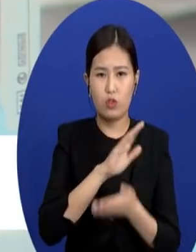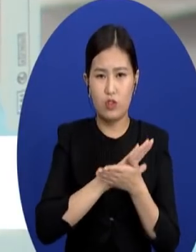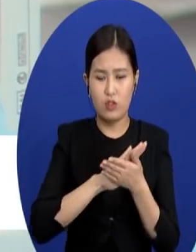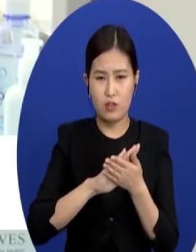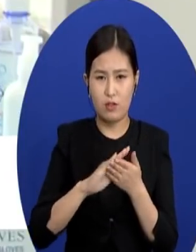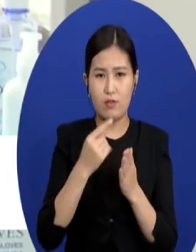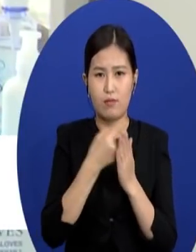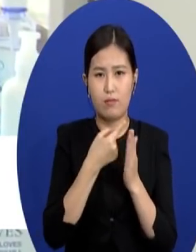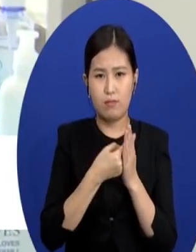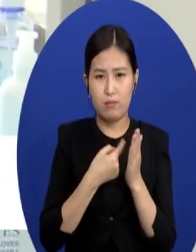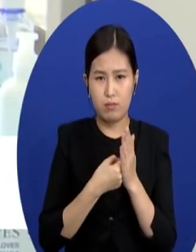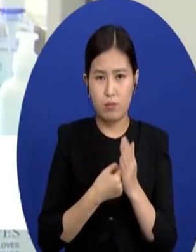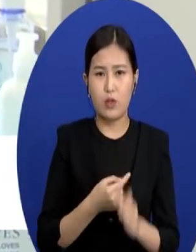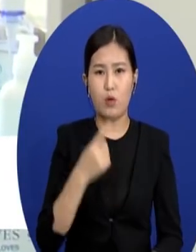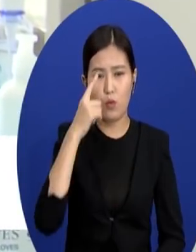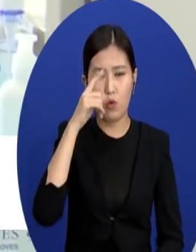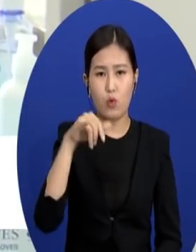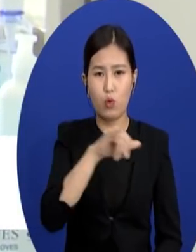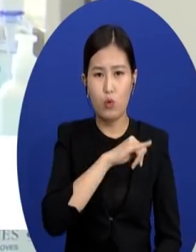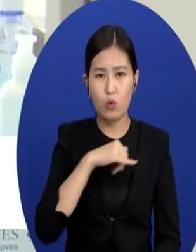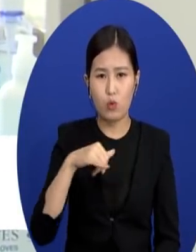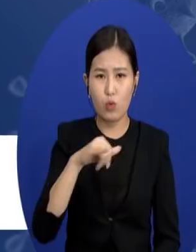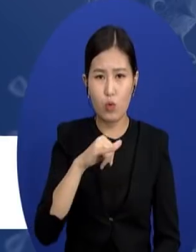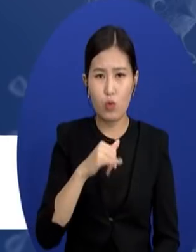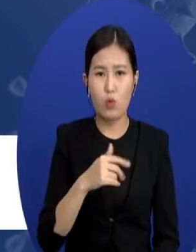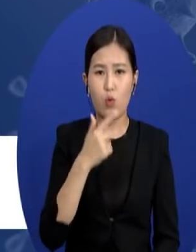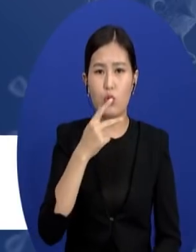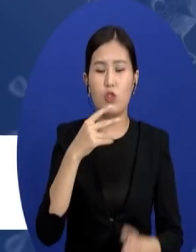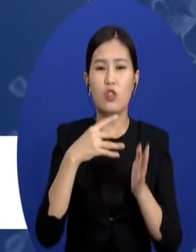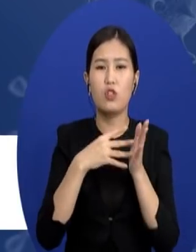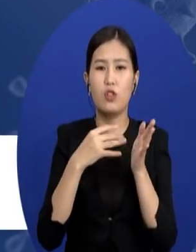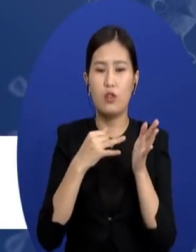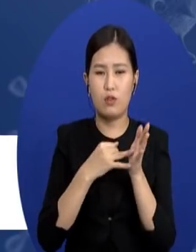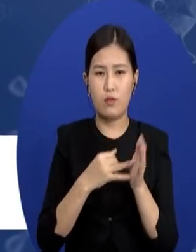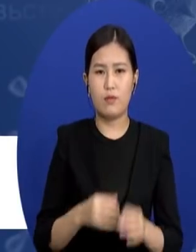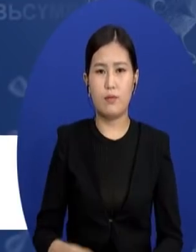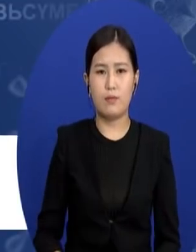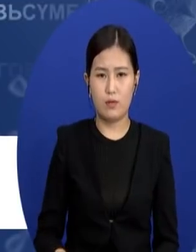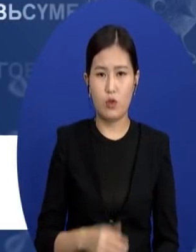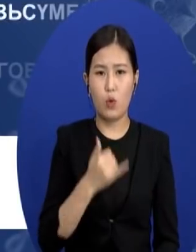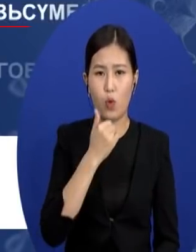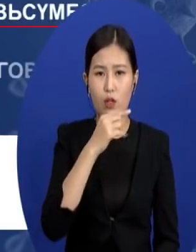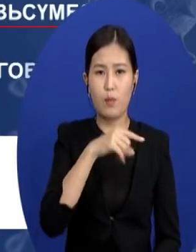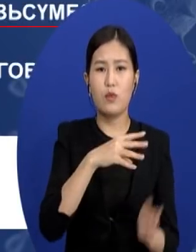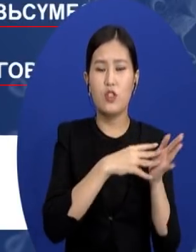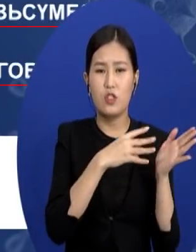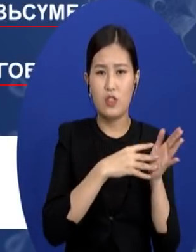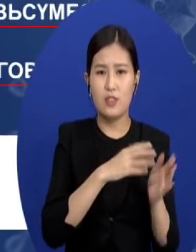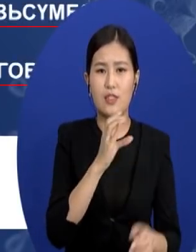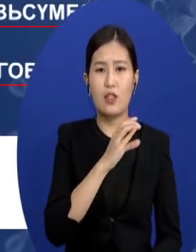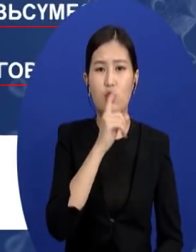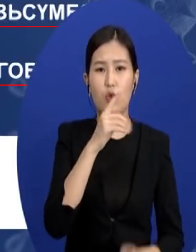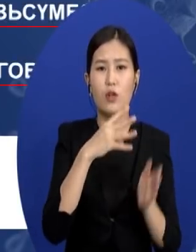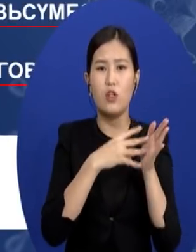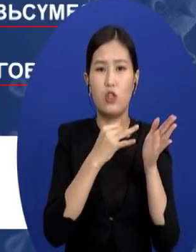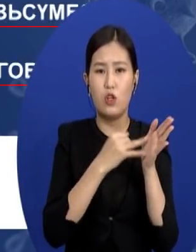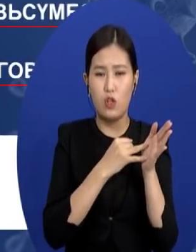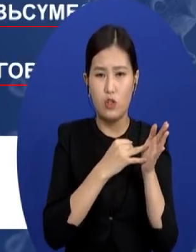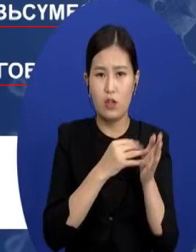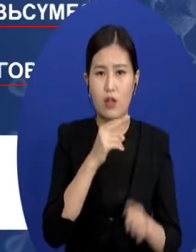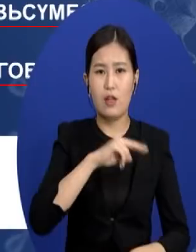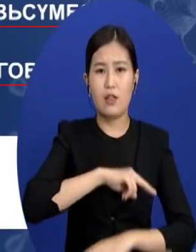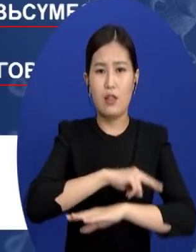Ингэснээр дотоодын халдвар 397 болж байна. Улаанбаатар хотод 99 тохиолдол, Сэлэнг аймагт 197, Дархуул